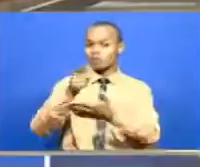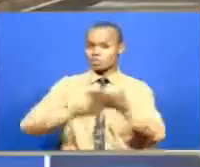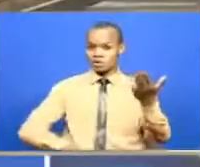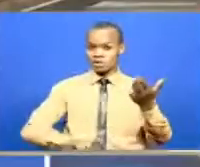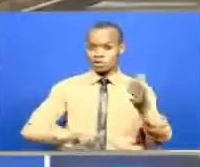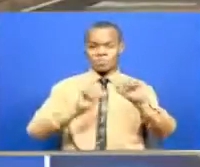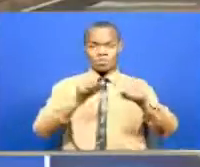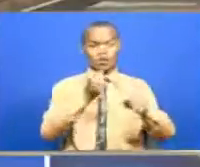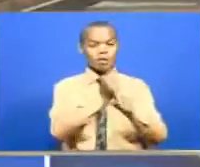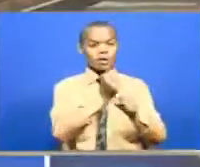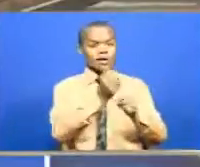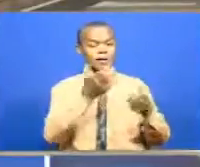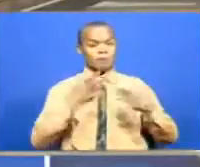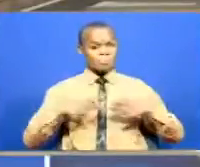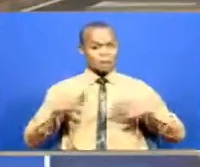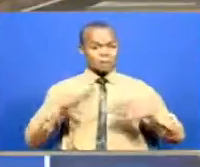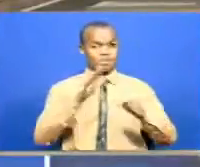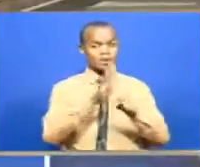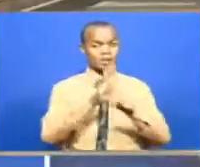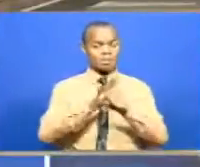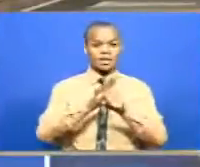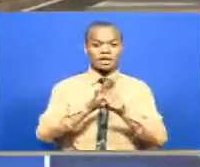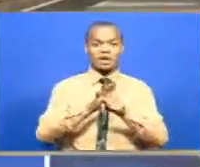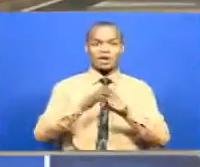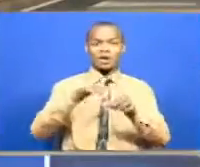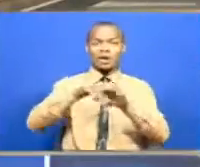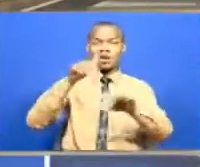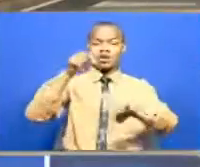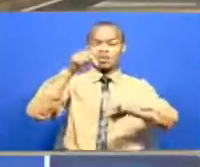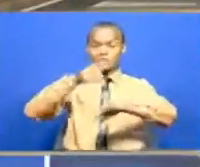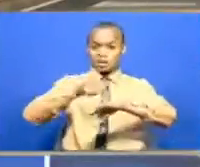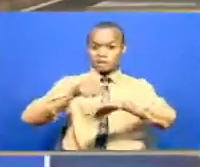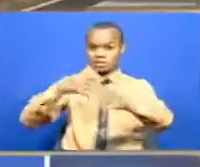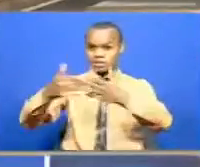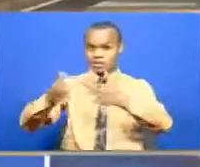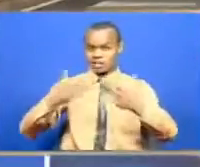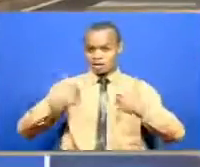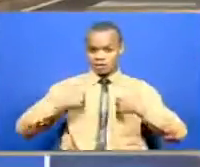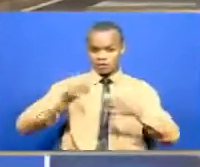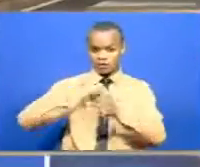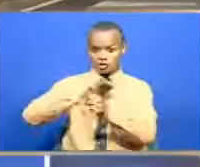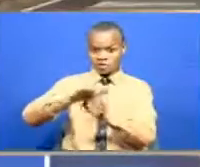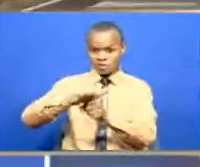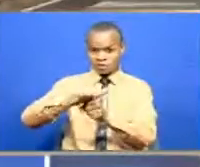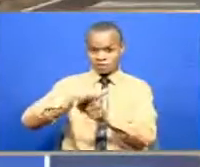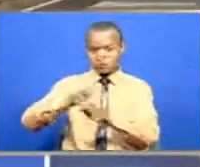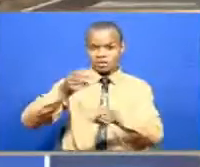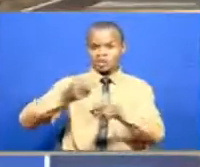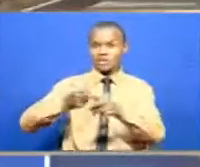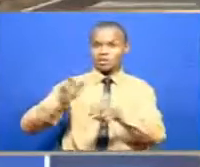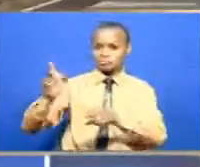linachangia wagonjwa wengi kutojitokeza hasa wanapopata dalili kali za corona. Purity Museo Darubini, Nairobi.